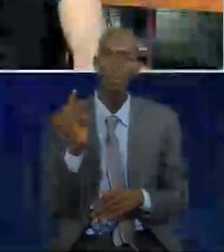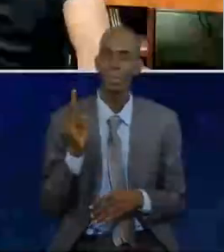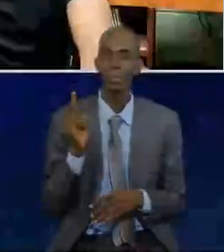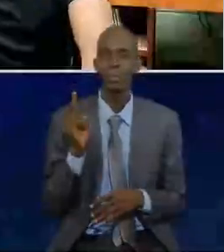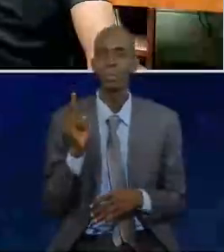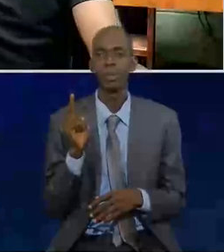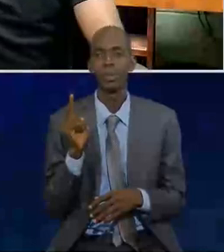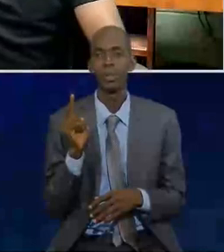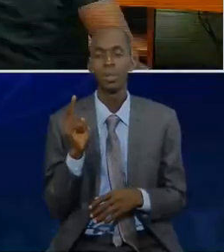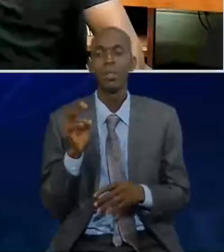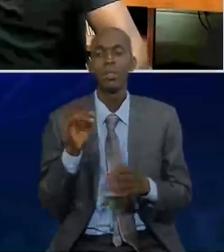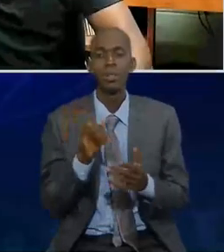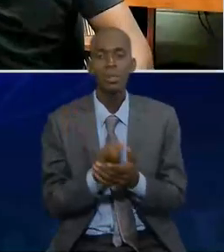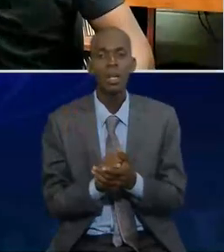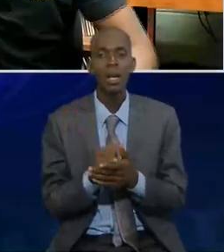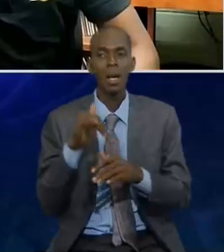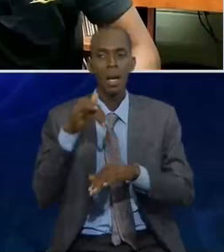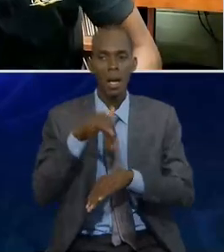passée